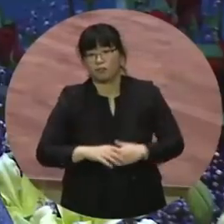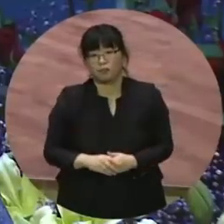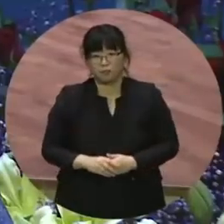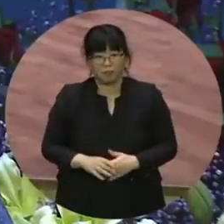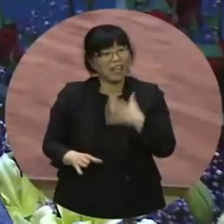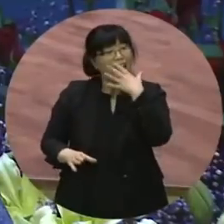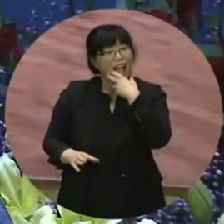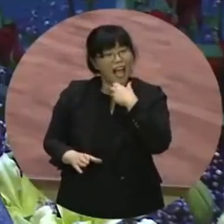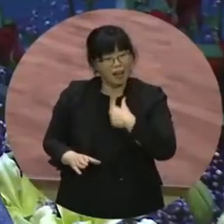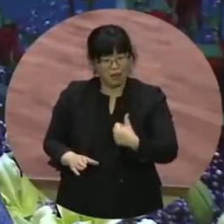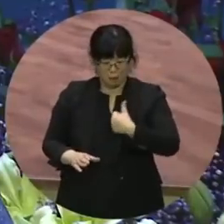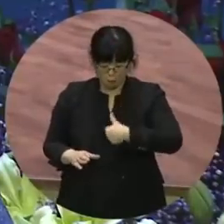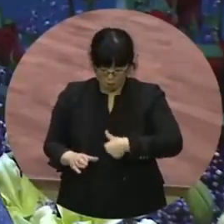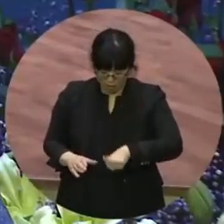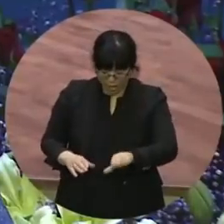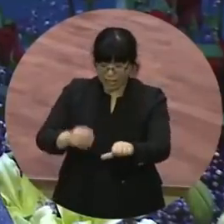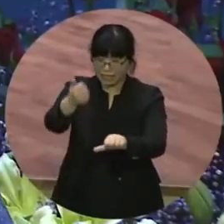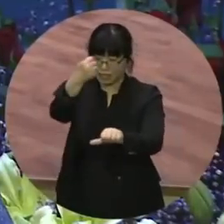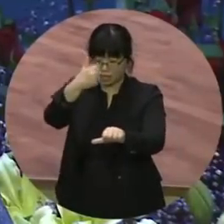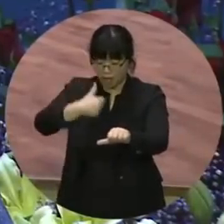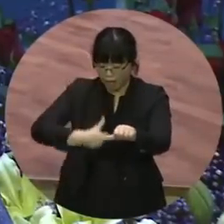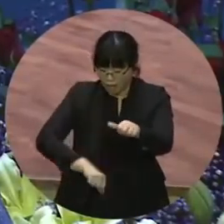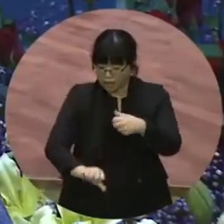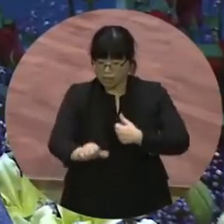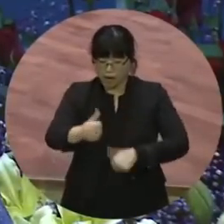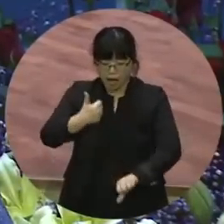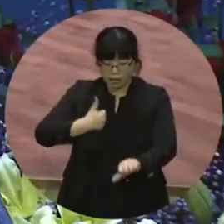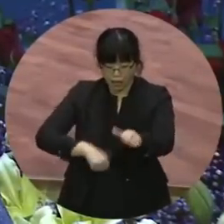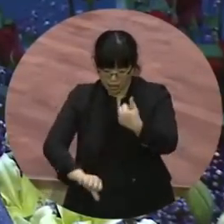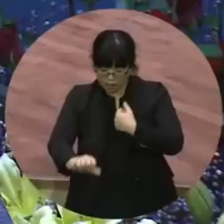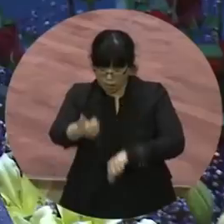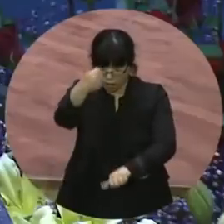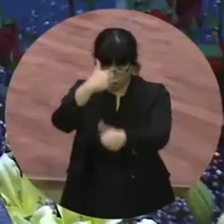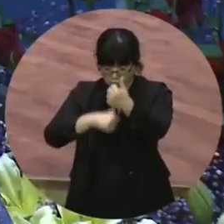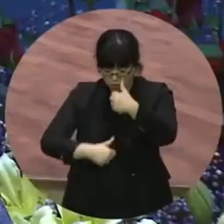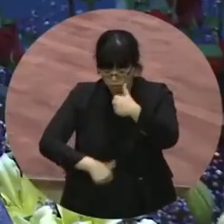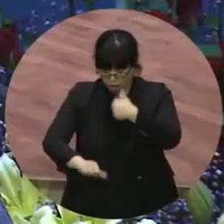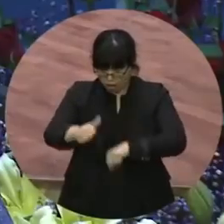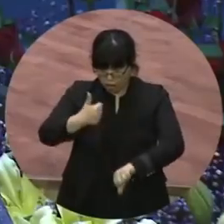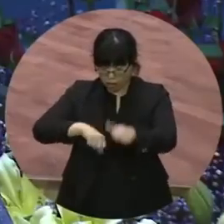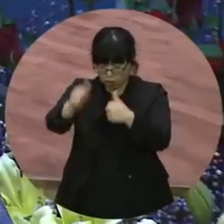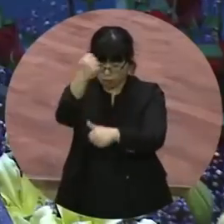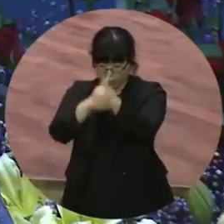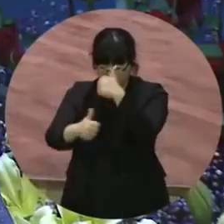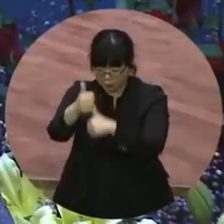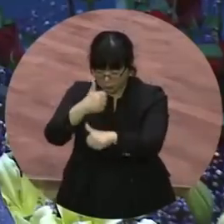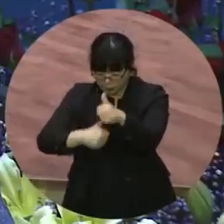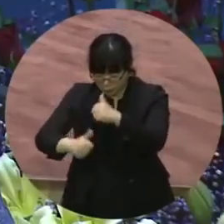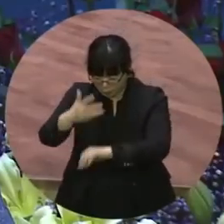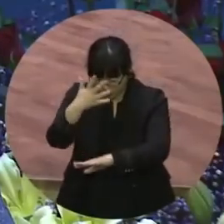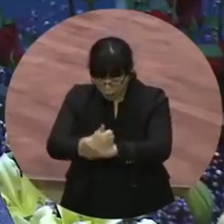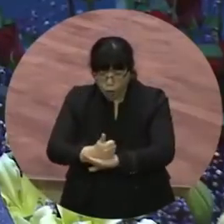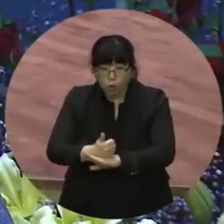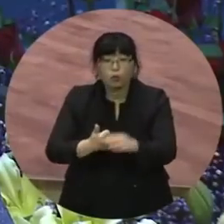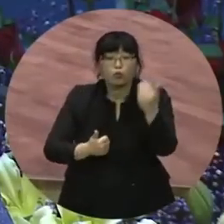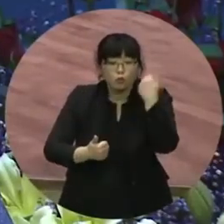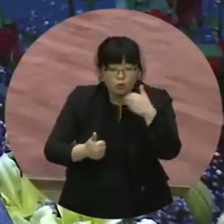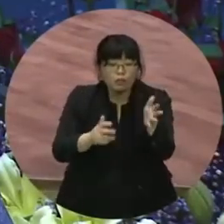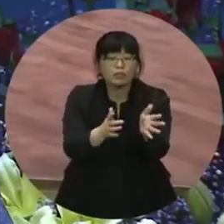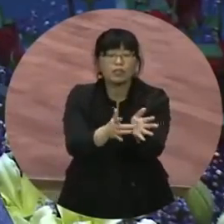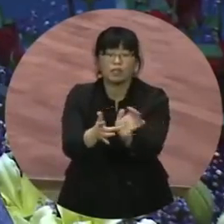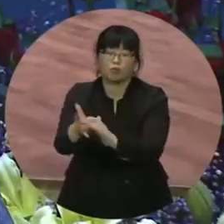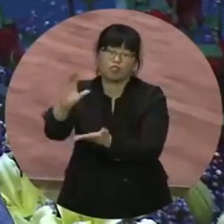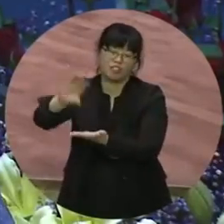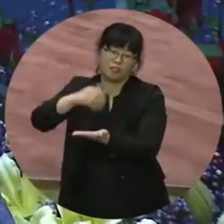그 다윗의 씨, 그 이삭을 통해서 그 대를 이어서 나오면서 그게 예수 그리스도가 이것을